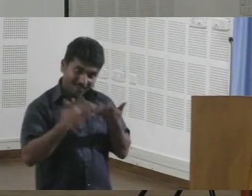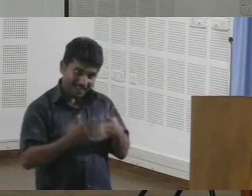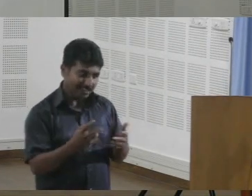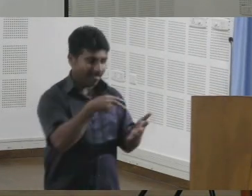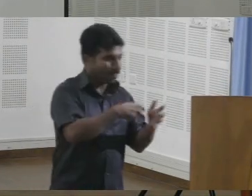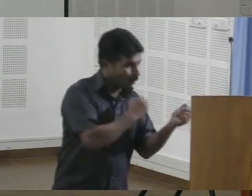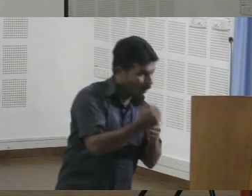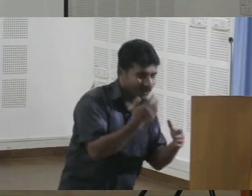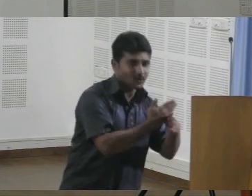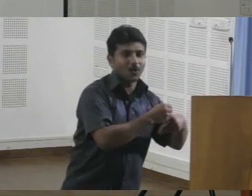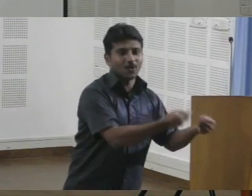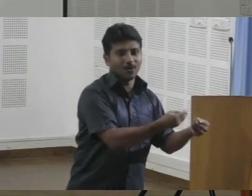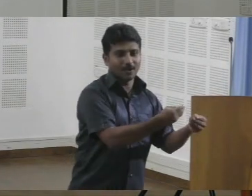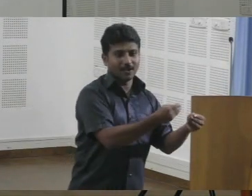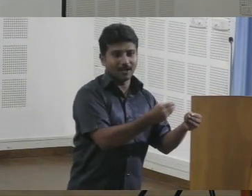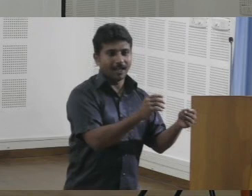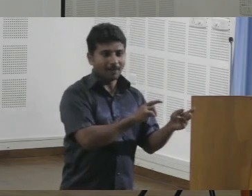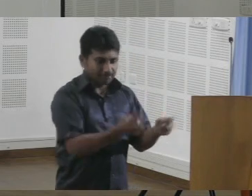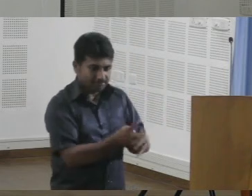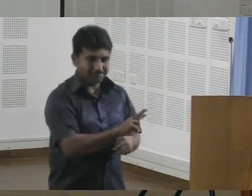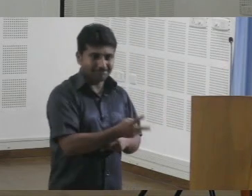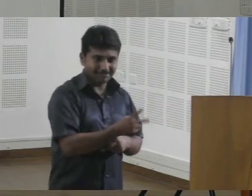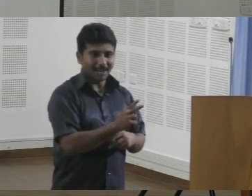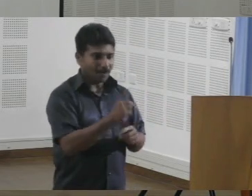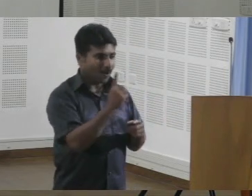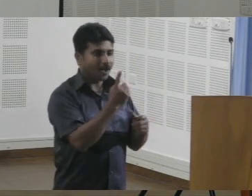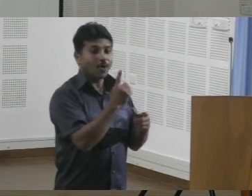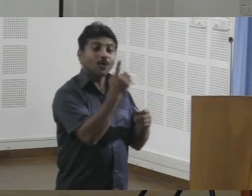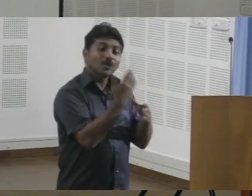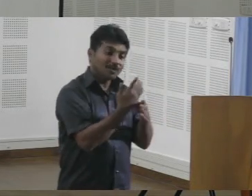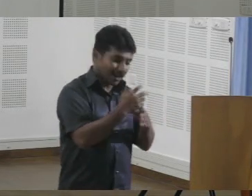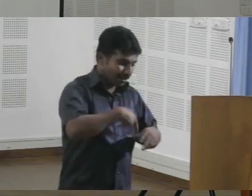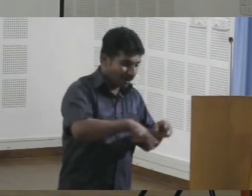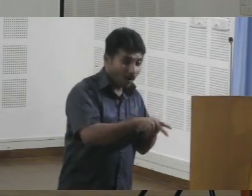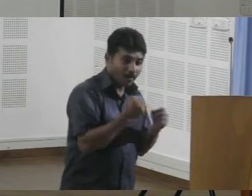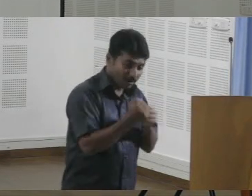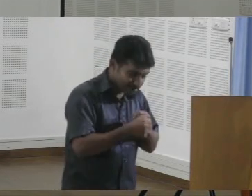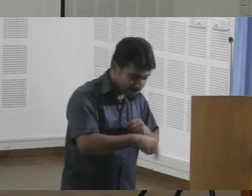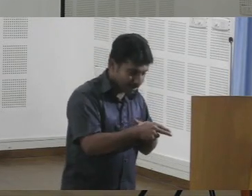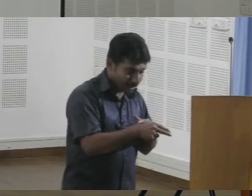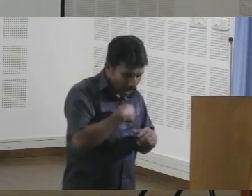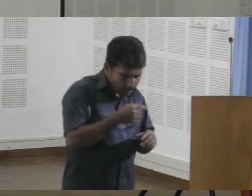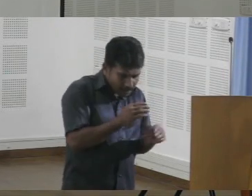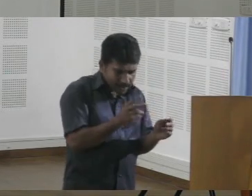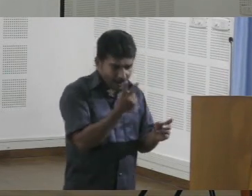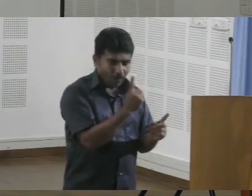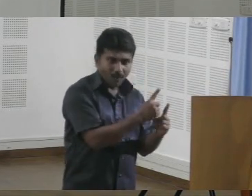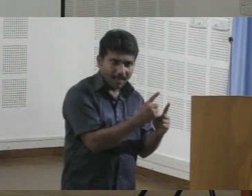ചെയ്തത്. അപ്പോൾ ഓരോ ഫിസിക്കൽ ആക്ടിവിറ്റീസ് കഴിഞ്ഞ് സിറ്റിംഗ് ആക്ടിവിറ്റീസ് ഇരിക്കുമ്പോഴും അവൻ ബെറ്ററായിട്ട് ഫോക്കസ് ചെയ്യാൻ